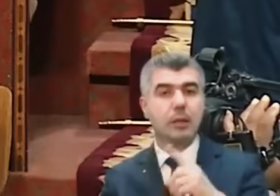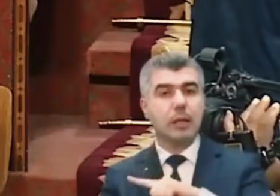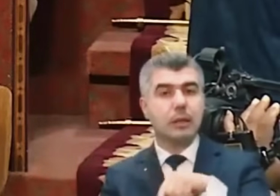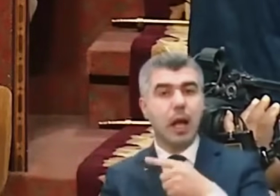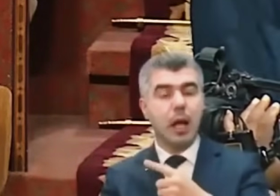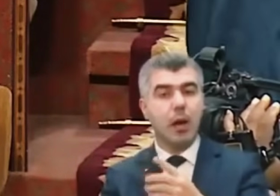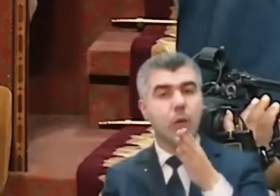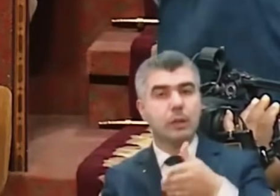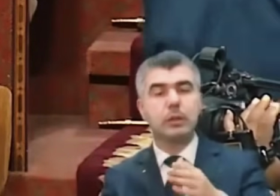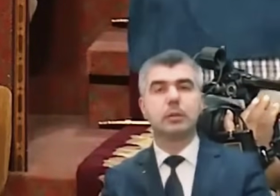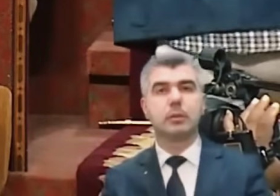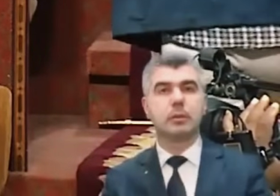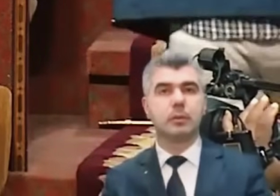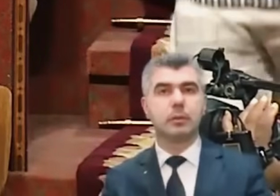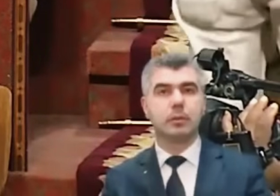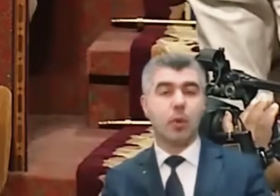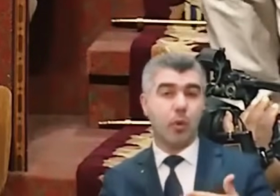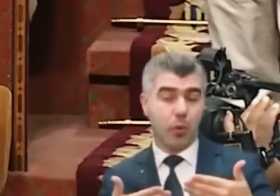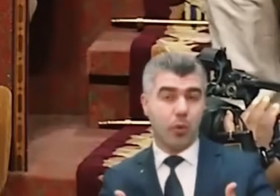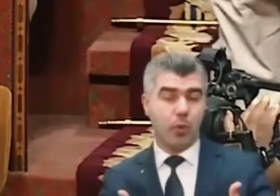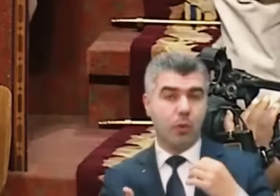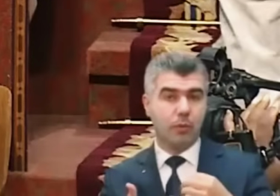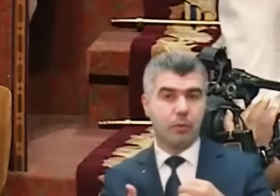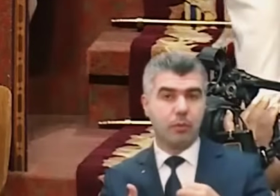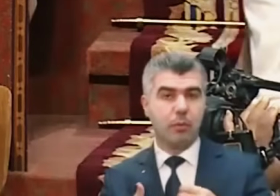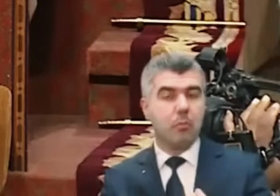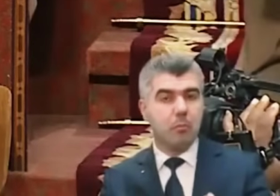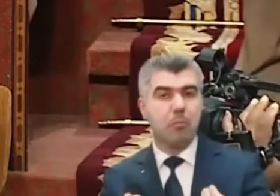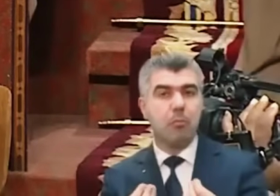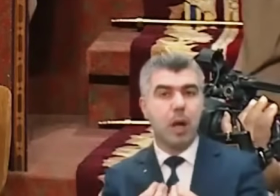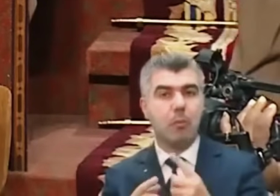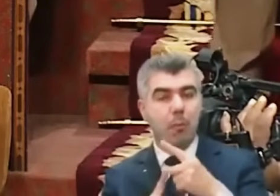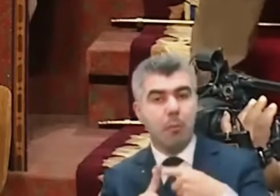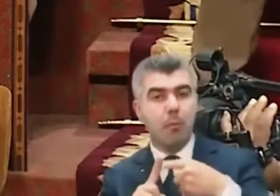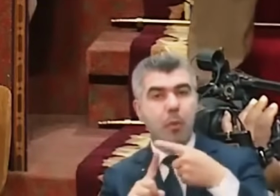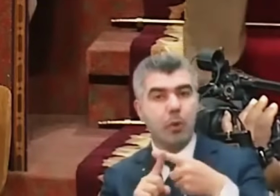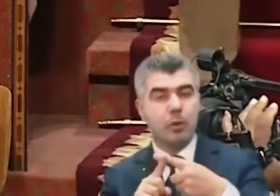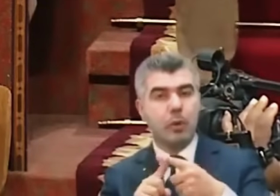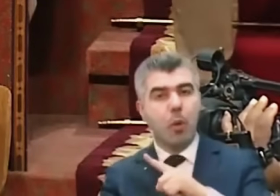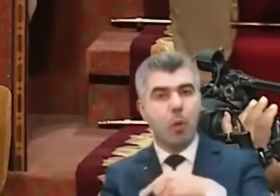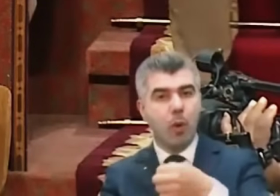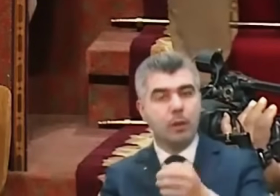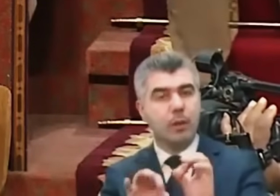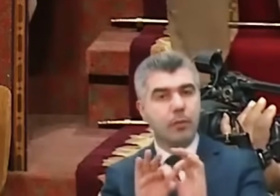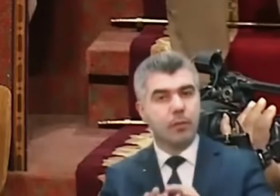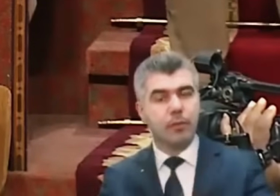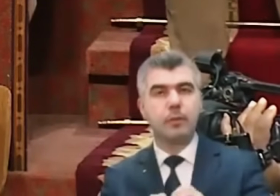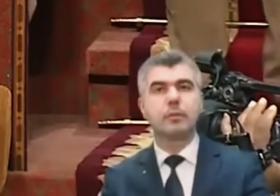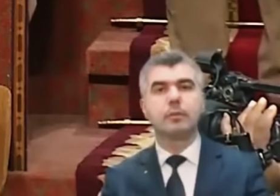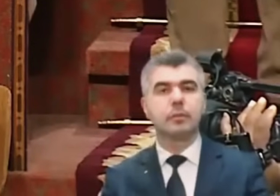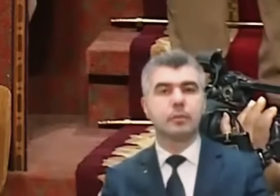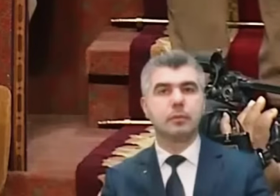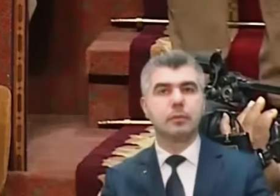3 ساعات ونصف، فلذلك اليوم تحرمونا نحن كمعارضة من هذه الزيادة في الوقت، فنطلب بتطبيق هذا المقتضى.